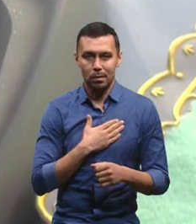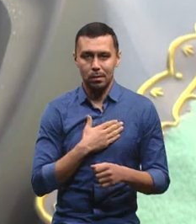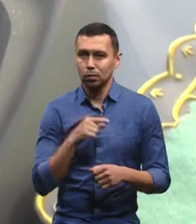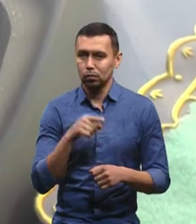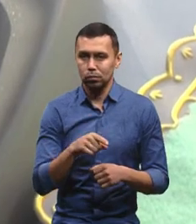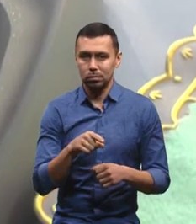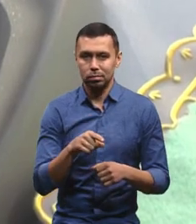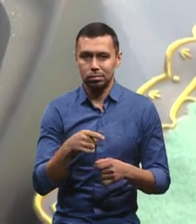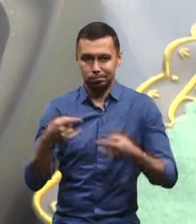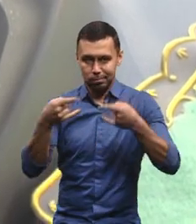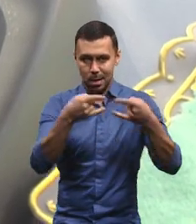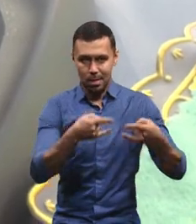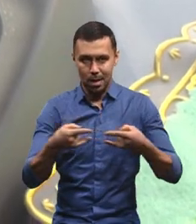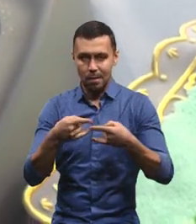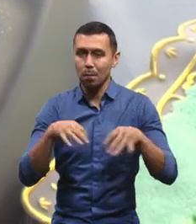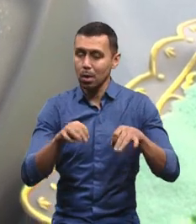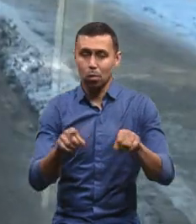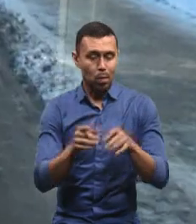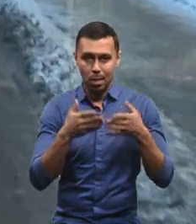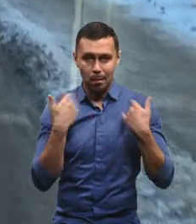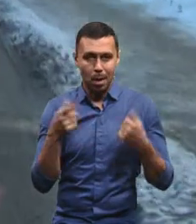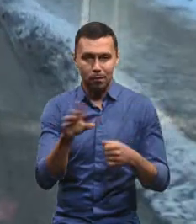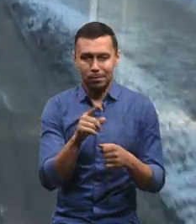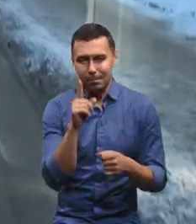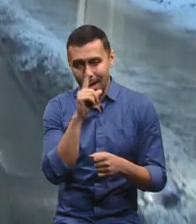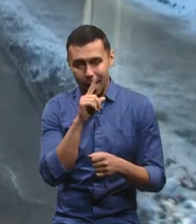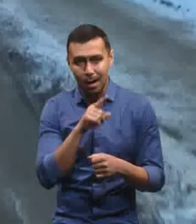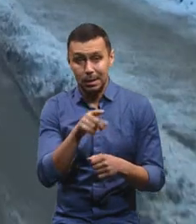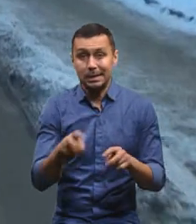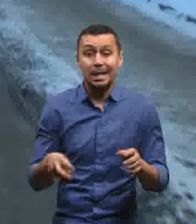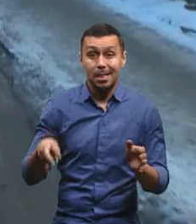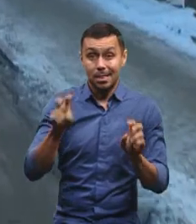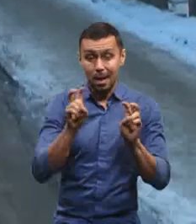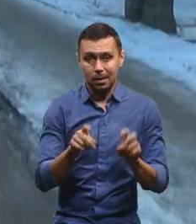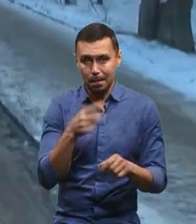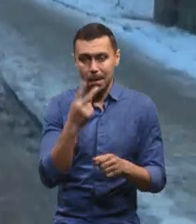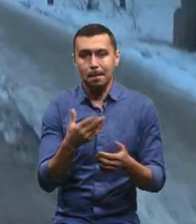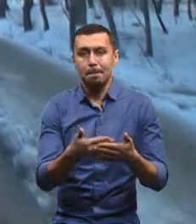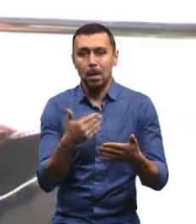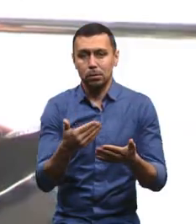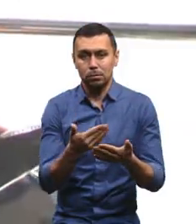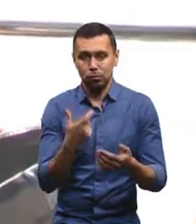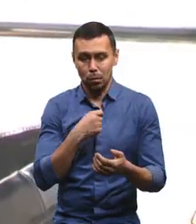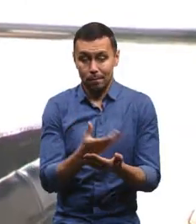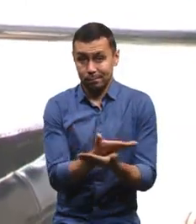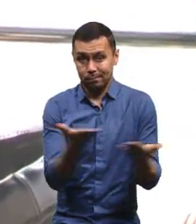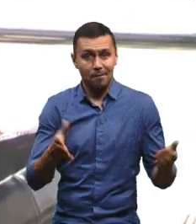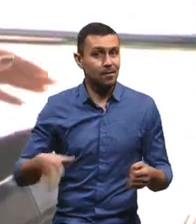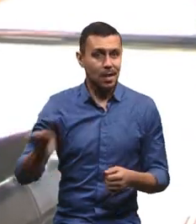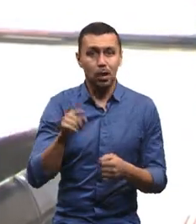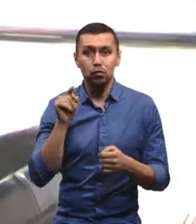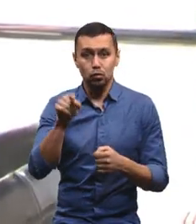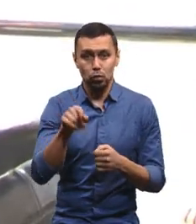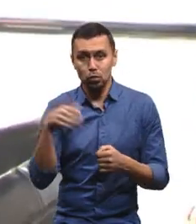панель в машині такого нема Воно все мізерне ви знаєте сідаєш ти бачиш перед собою все з тої сторони